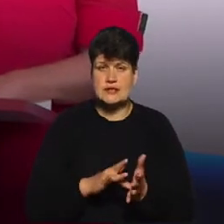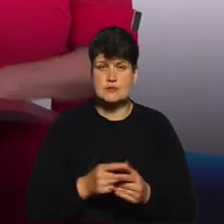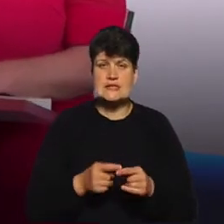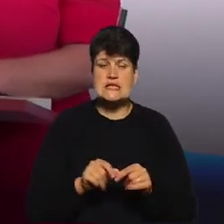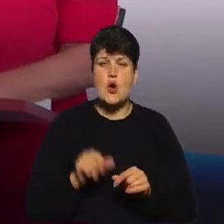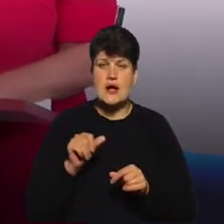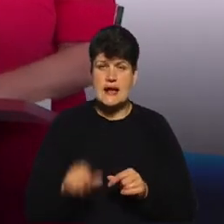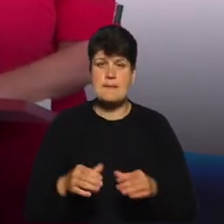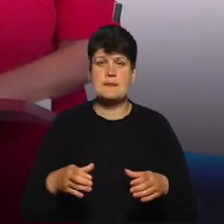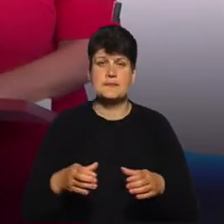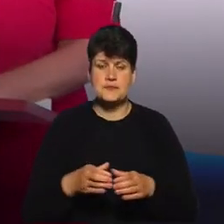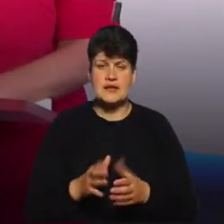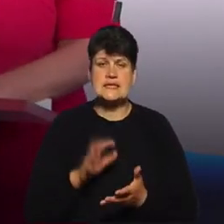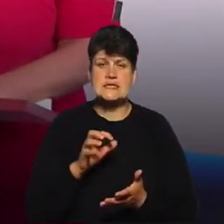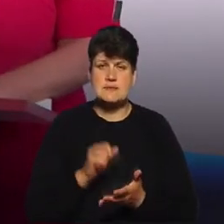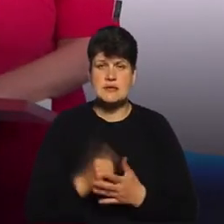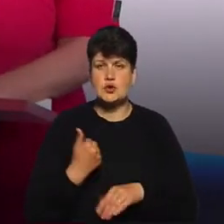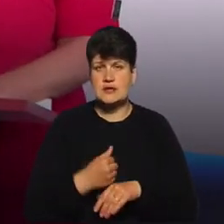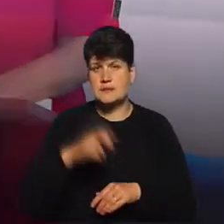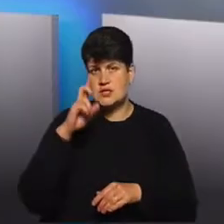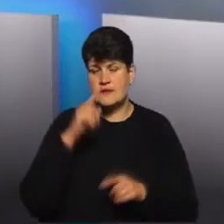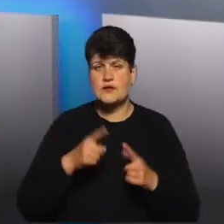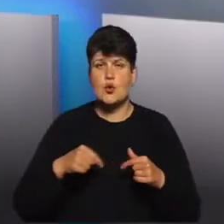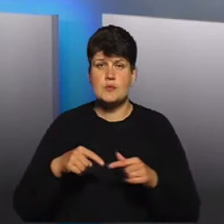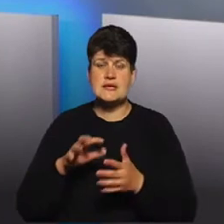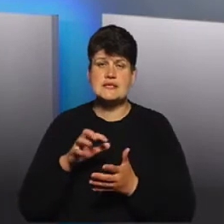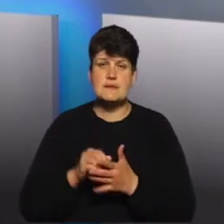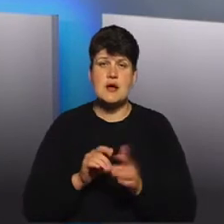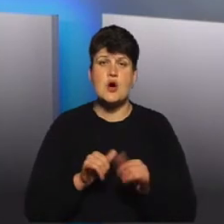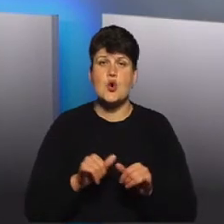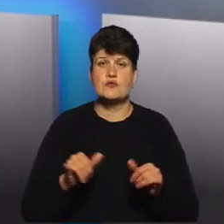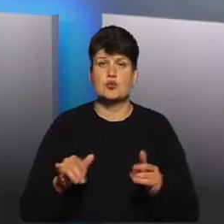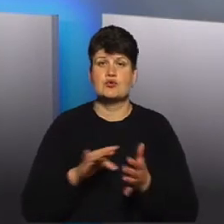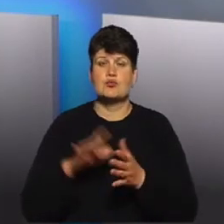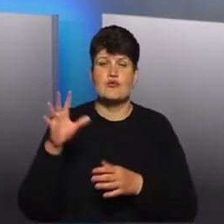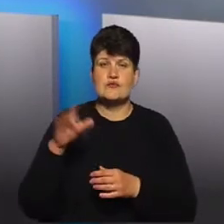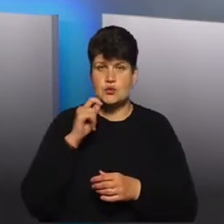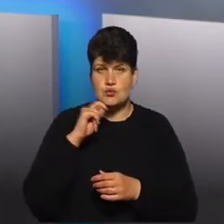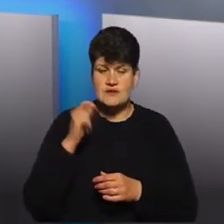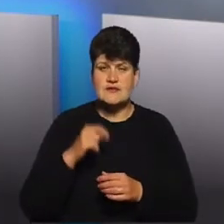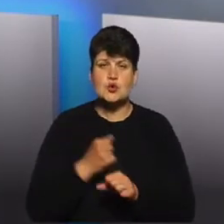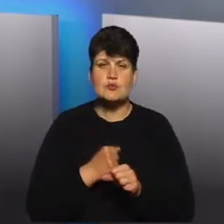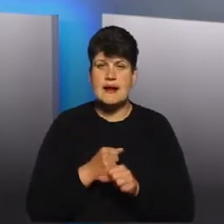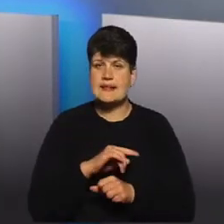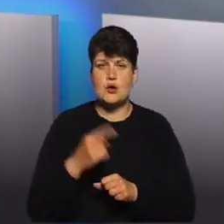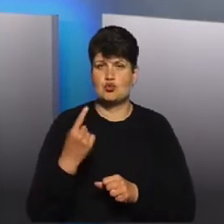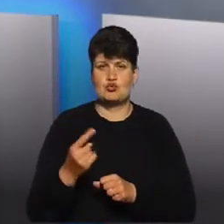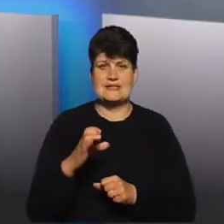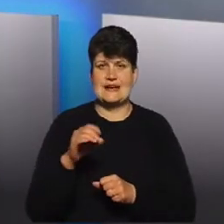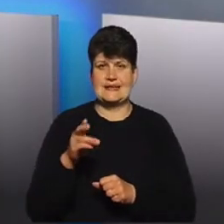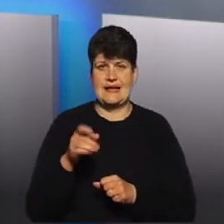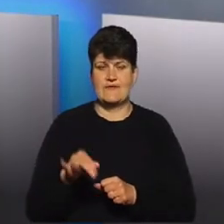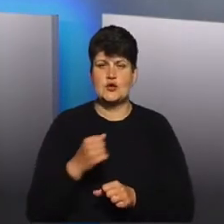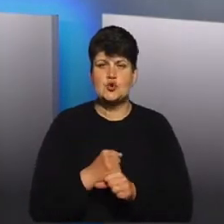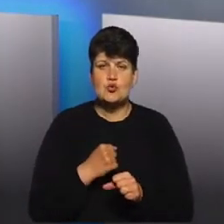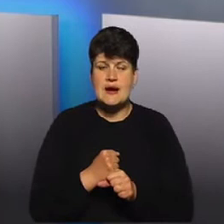є головним державним органом і займається розвитком туризму всій Україні. Він розробляє не одну стратегію розвитку туризму, а він розробляє стратегію